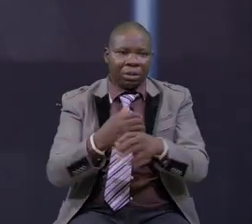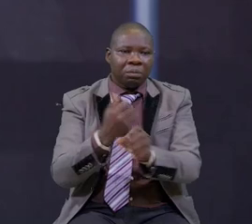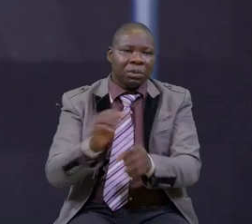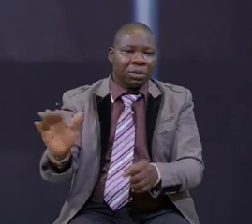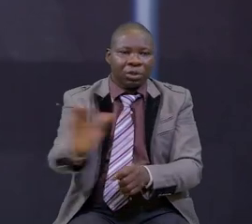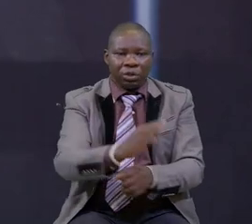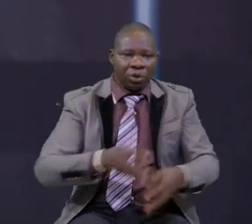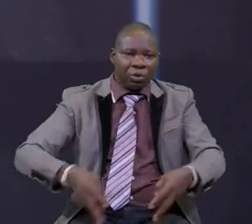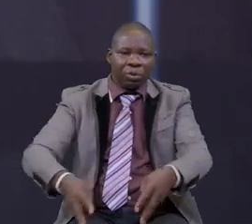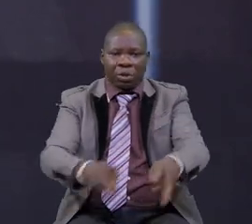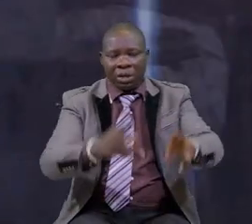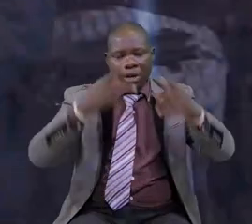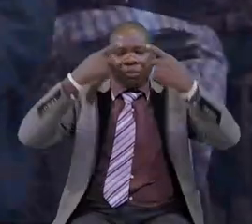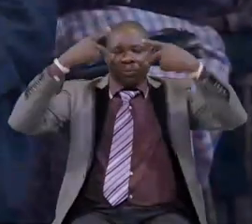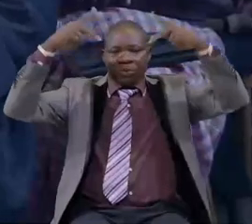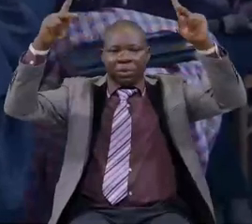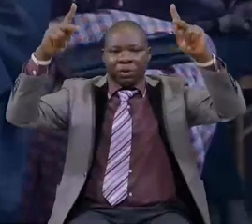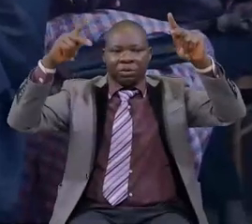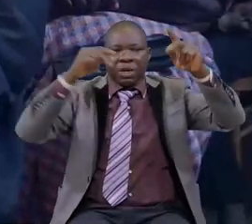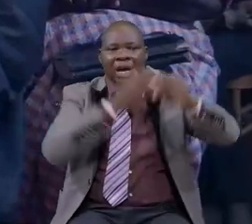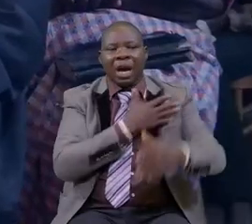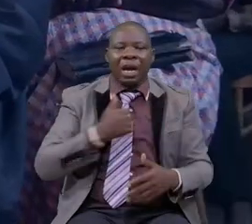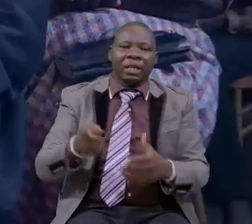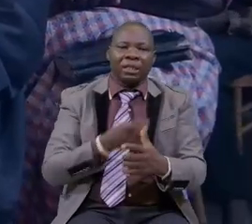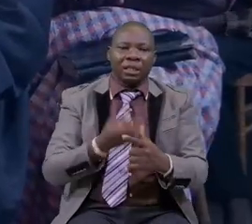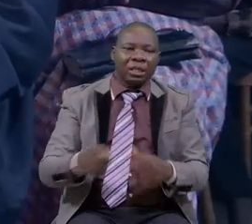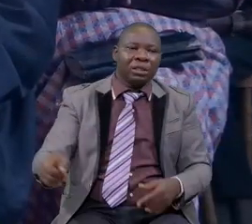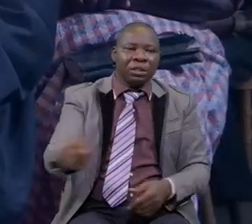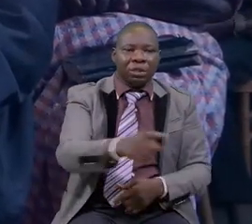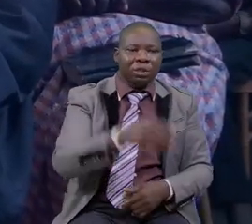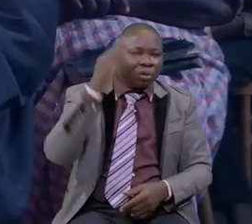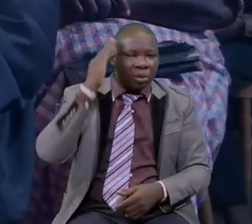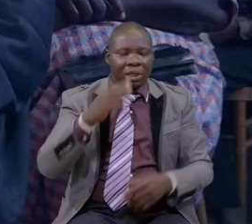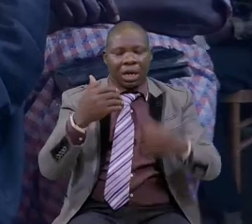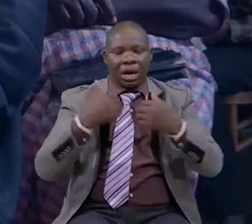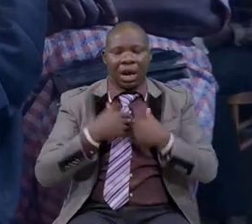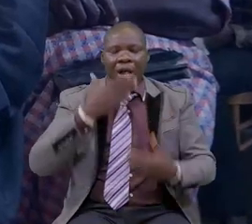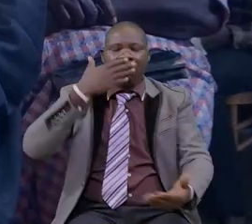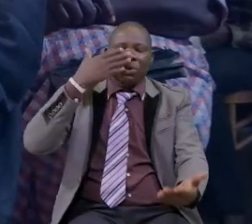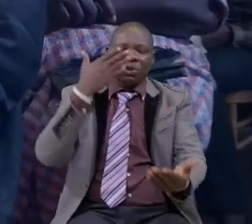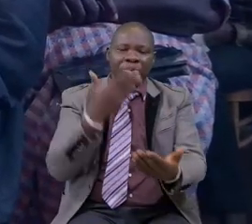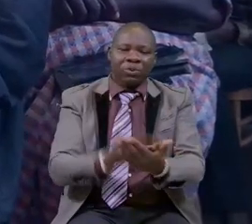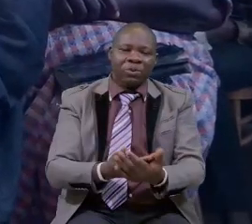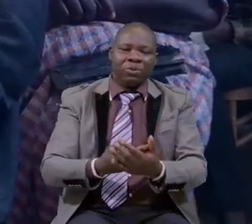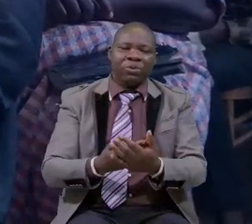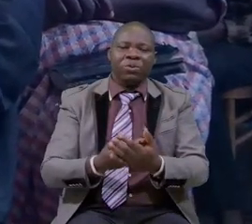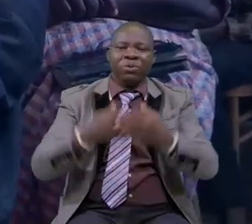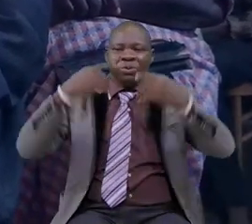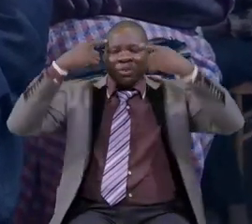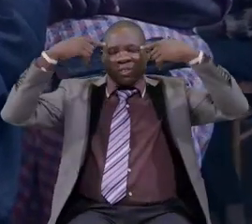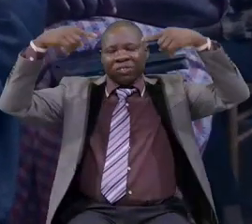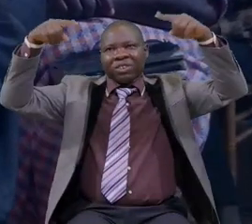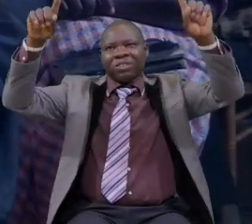dans tes entreprises, c'est alors que tu